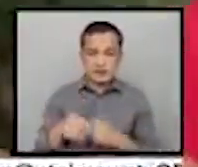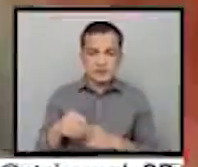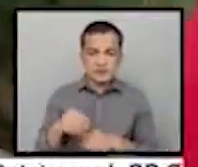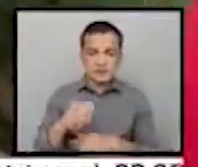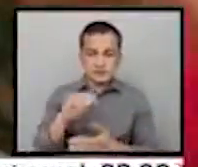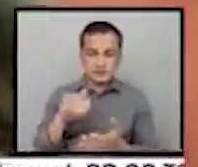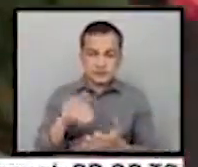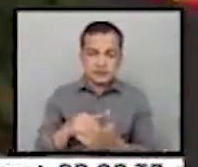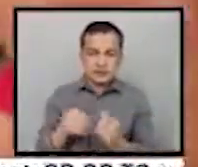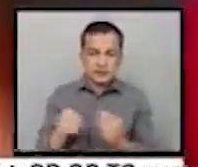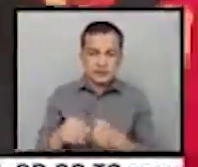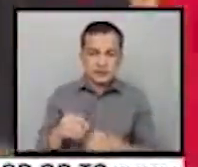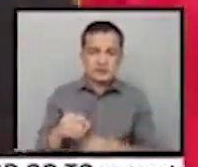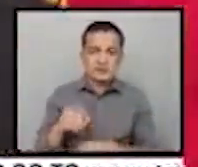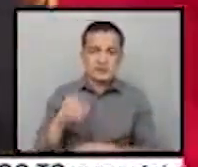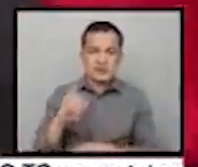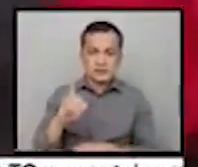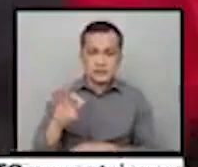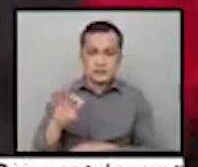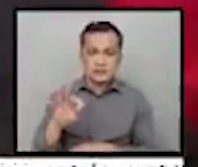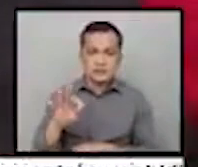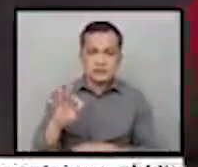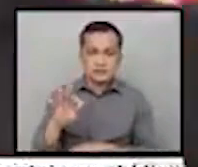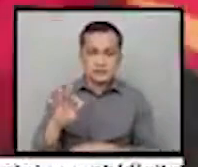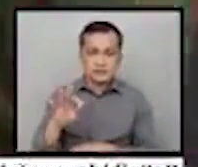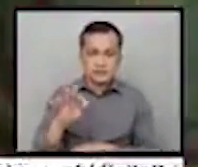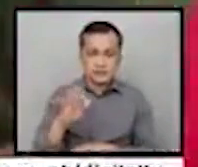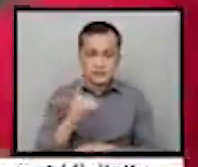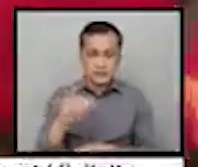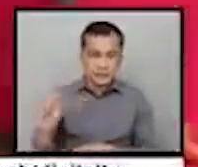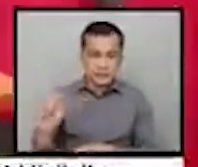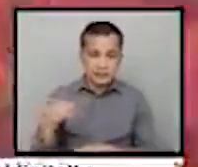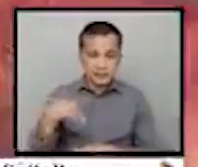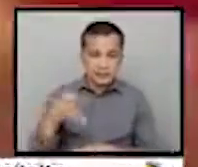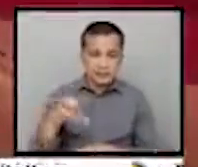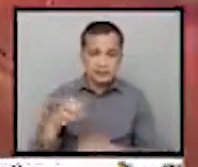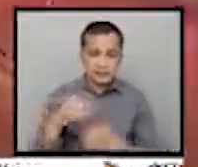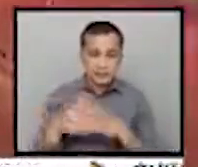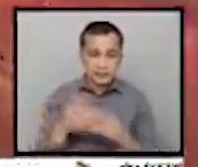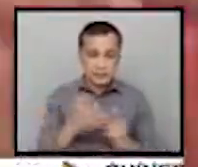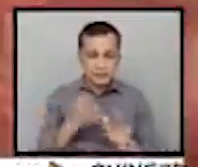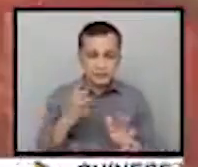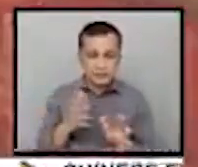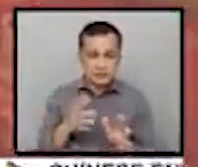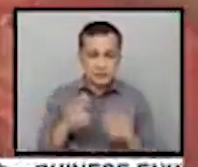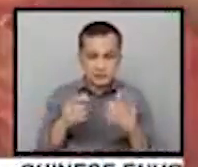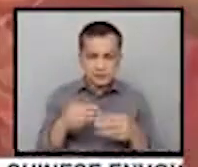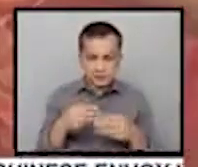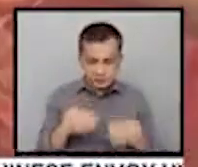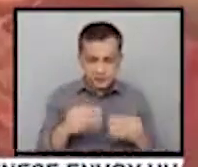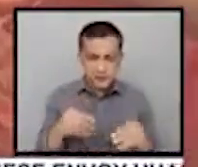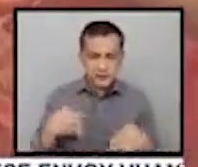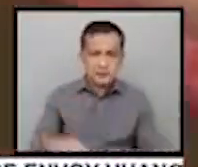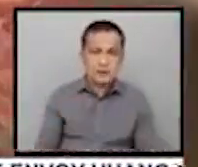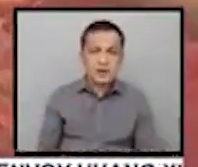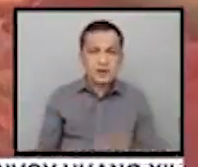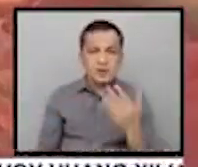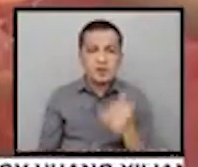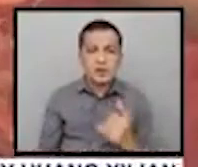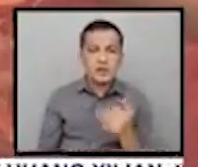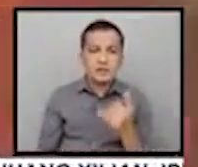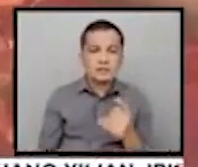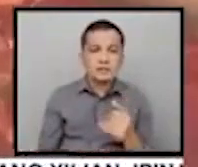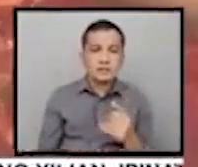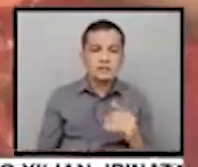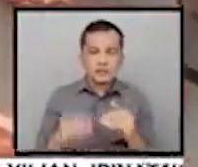Agriculture sa Quezon City. Maagang pumila ang mga mamimili dito sa Kadiwa na mas pinipiling mamalengke dito dahil sa malaking diferensya